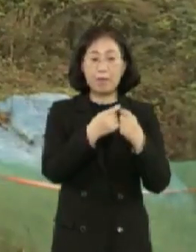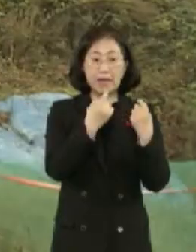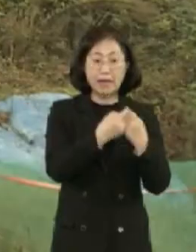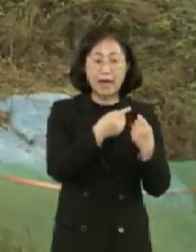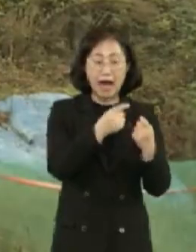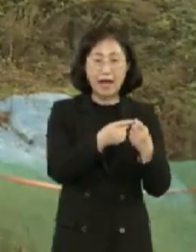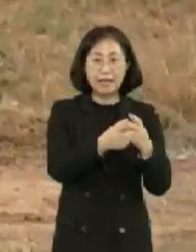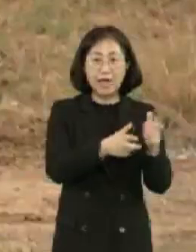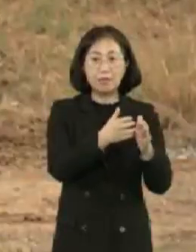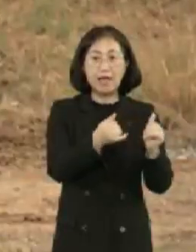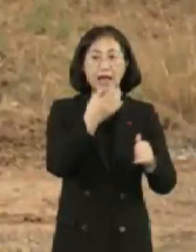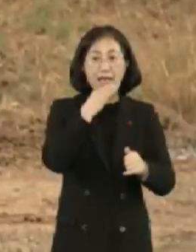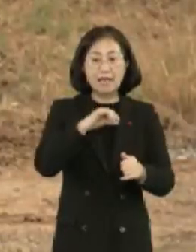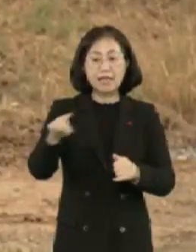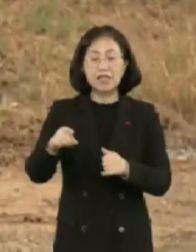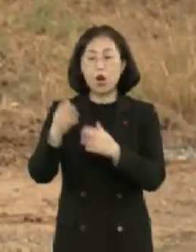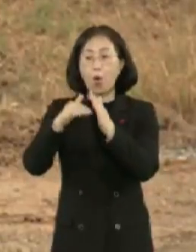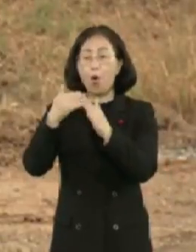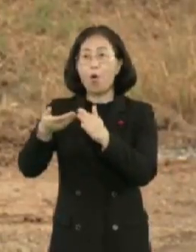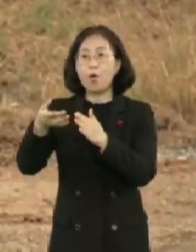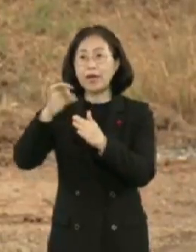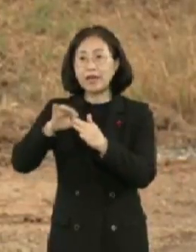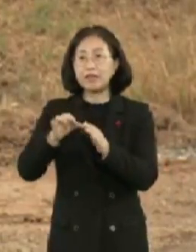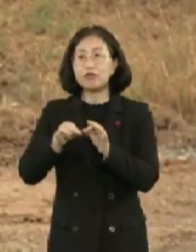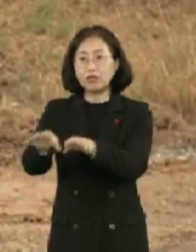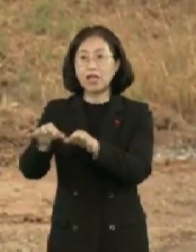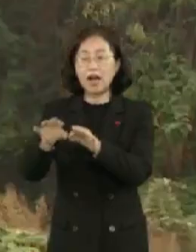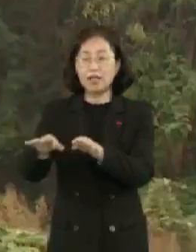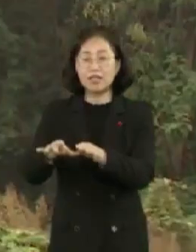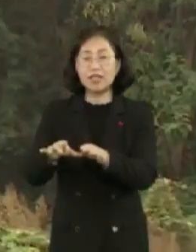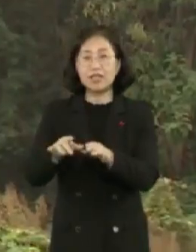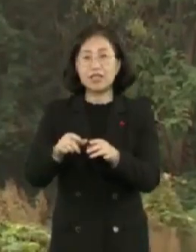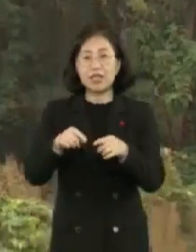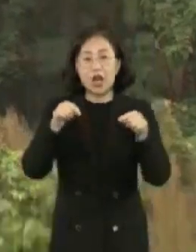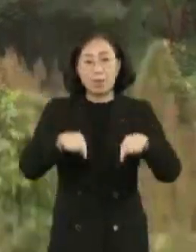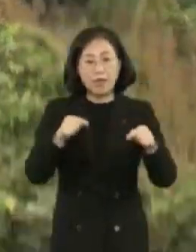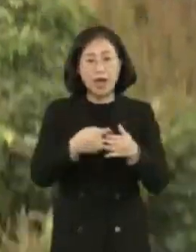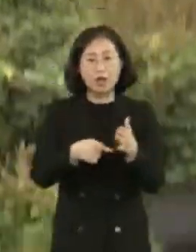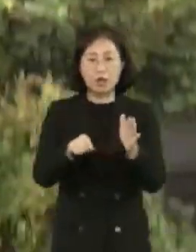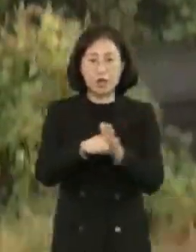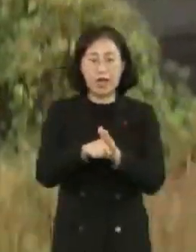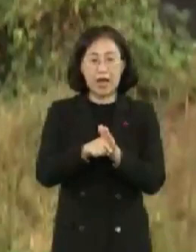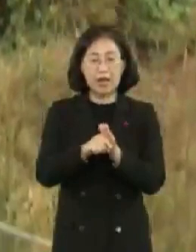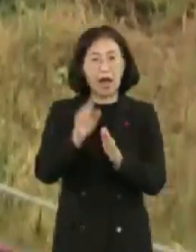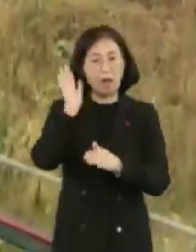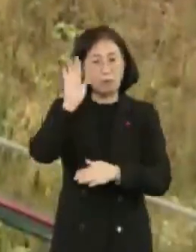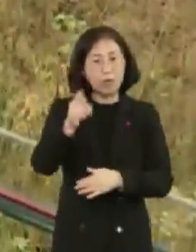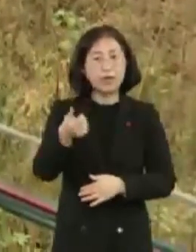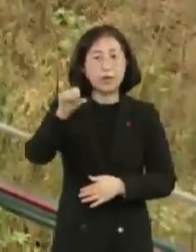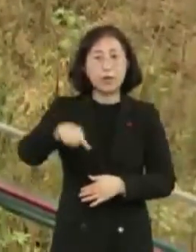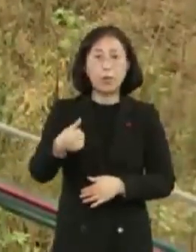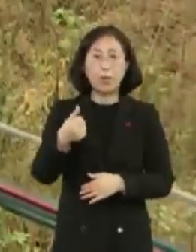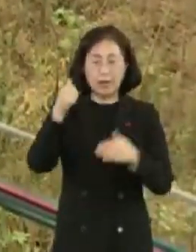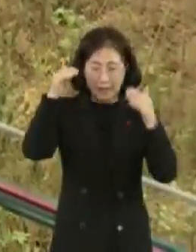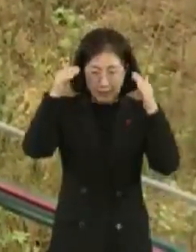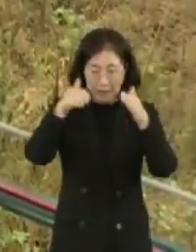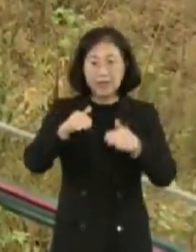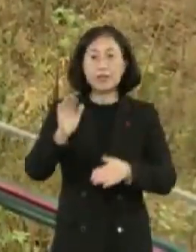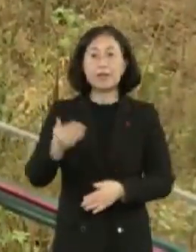이익으로 흡수하기 위한 줄다리기가 계속되면서 앞으로의 성과가 주목됩니다. TJB 김진석입니다.